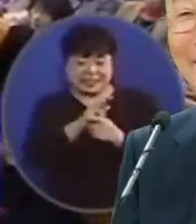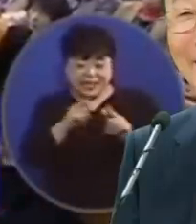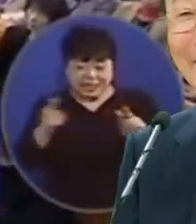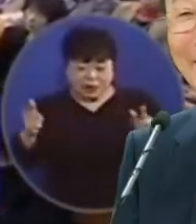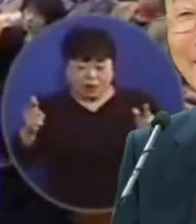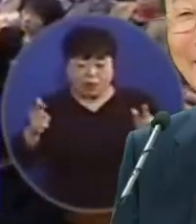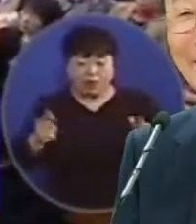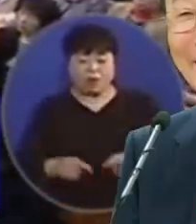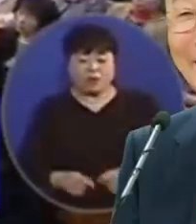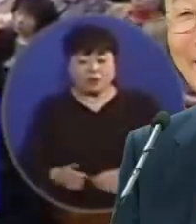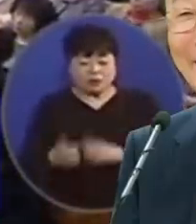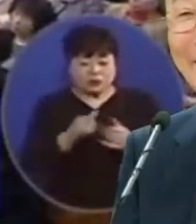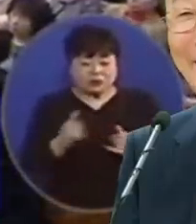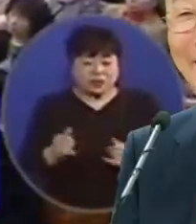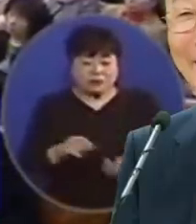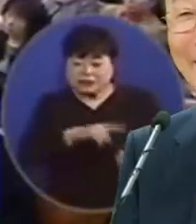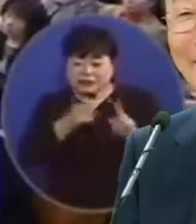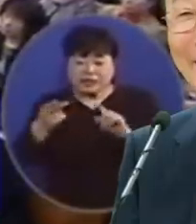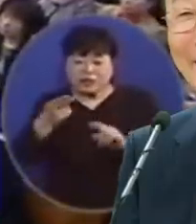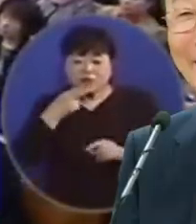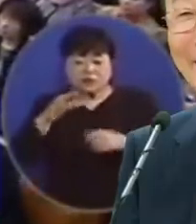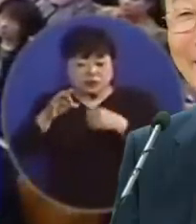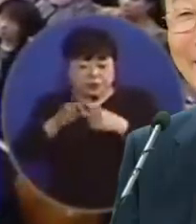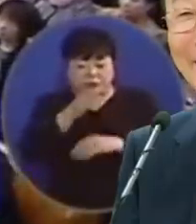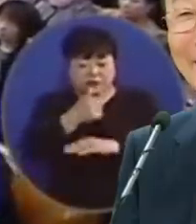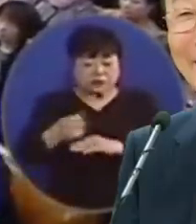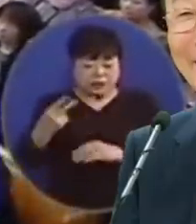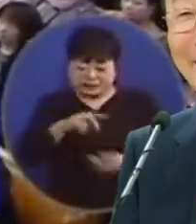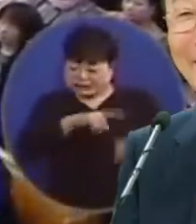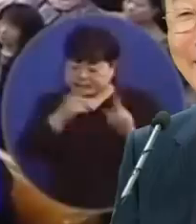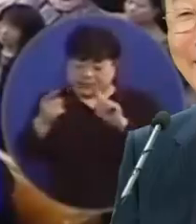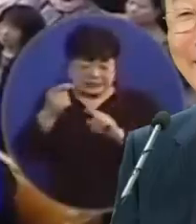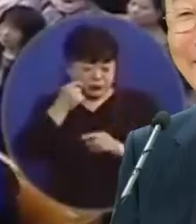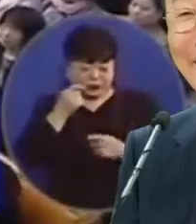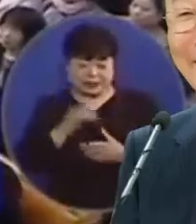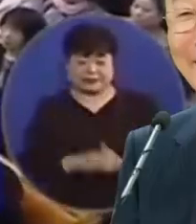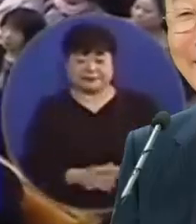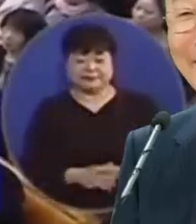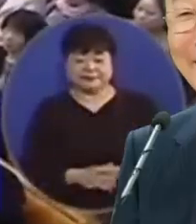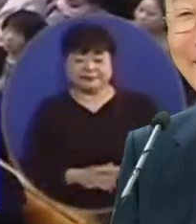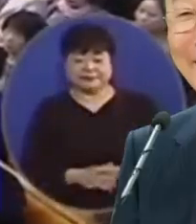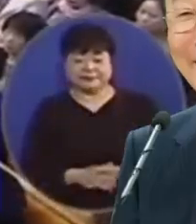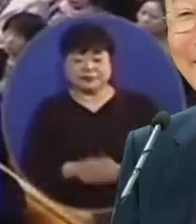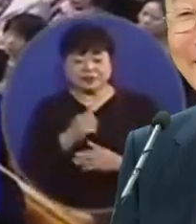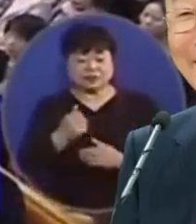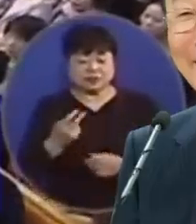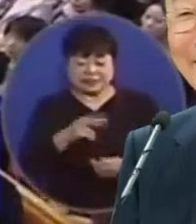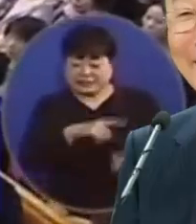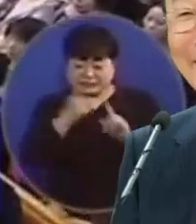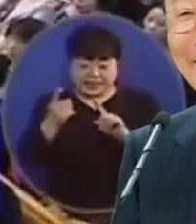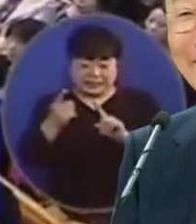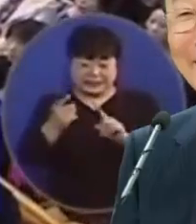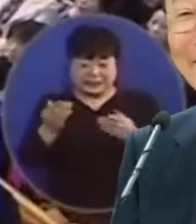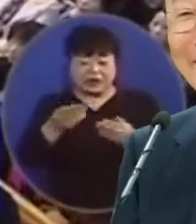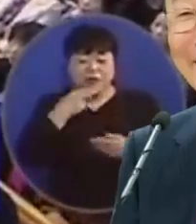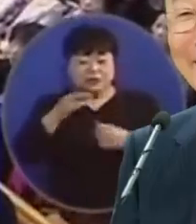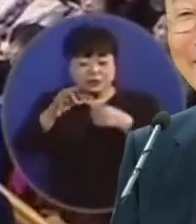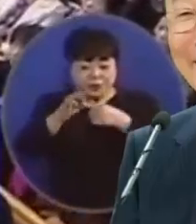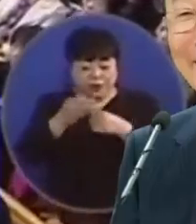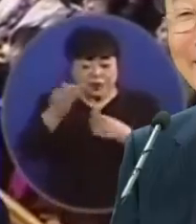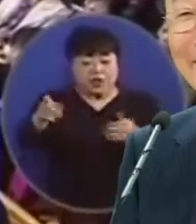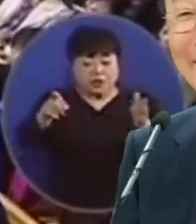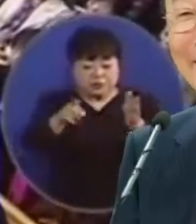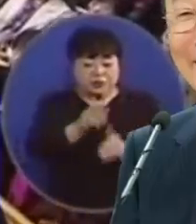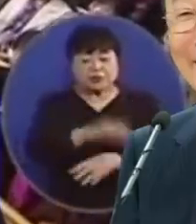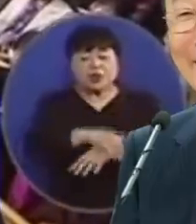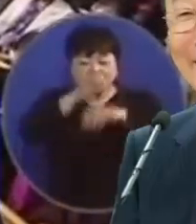아니하셨으리라. 만일 죽은 자가 다시 살아나는 일이 없으면 그리스도도 다시 살아나신 일이 없었으리요. 그리스도께서 다시 살아나신 일이 없으면 너희의